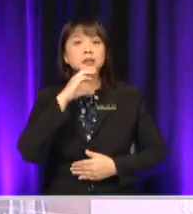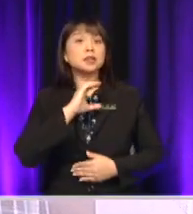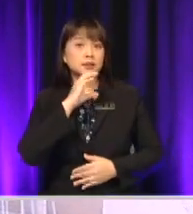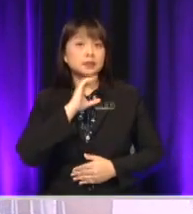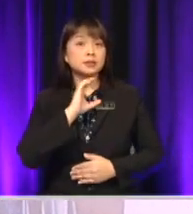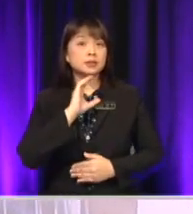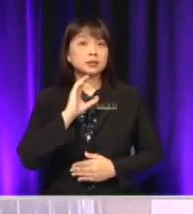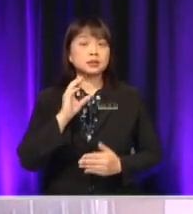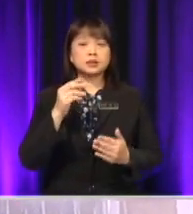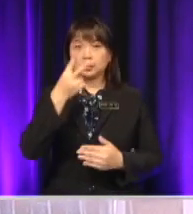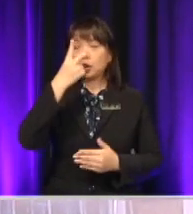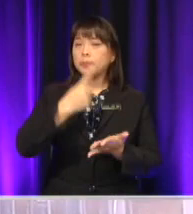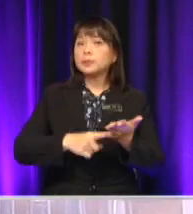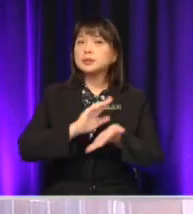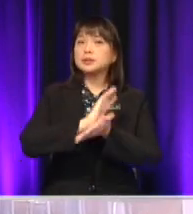tengok apa jadi.